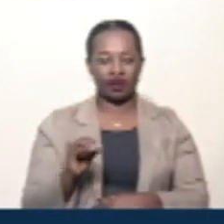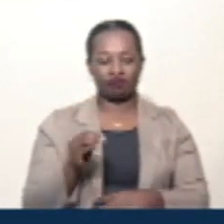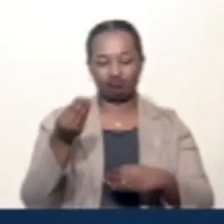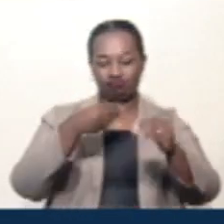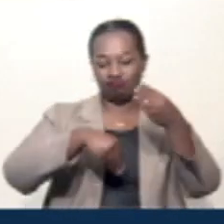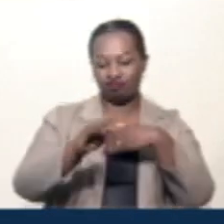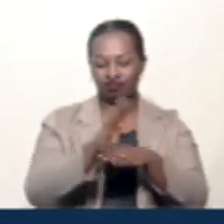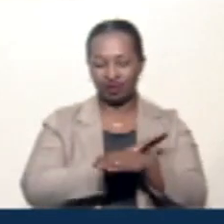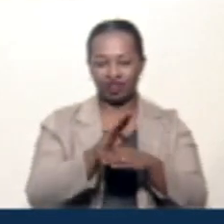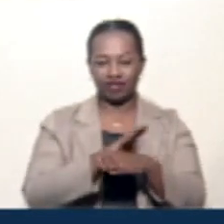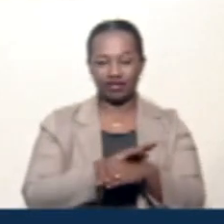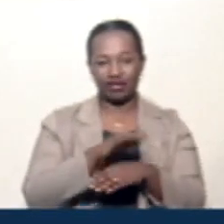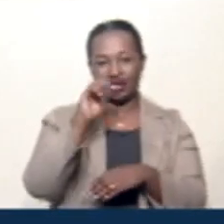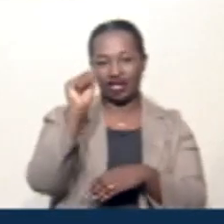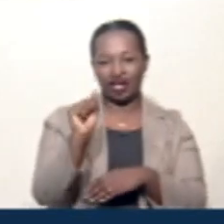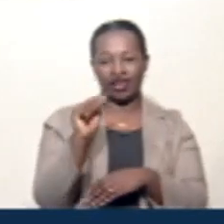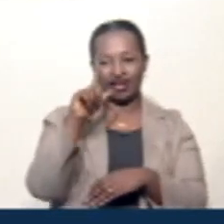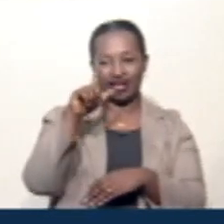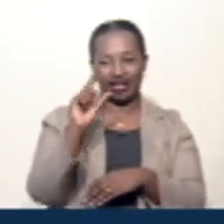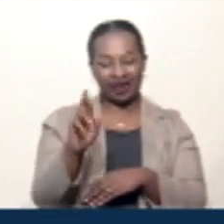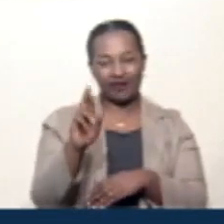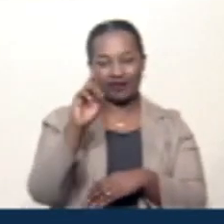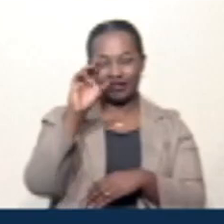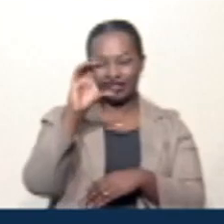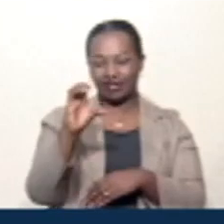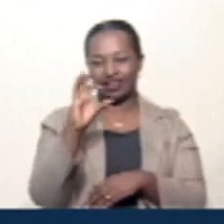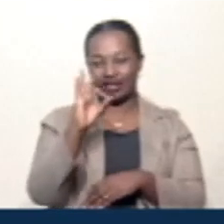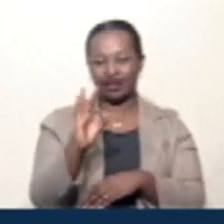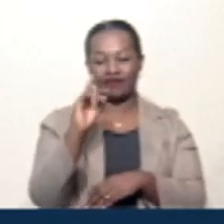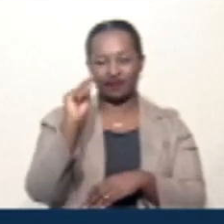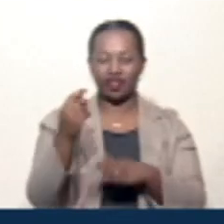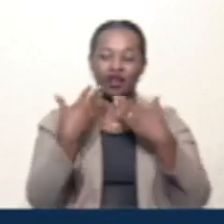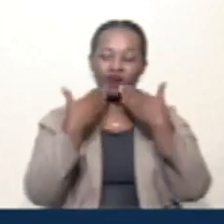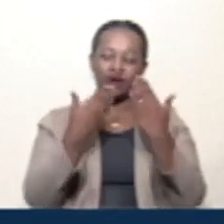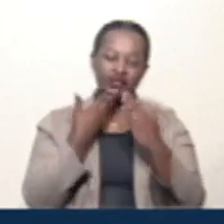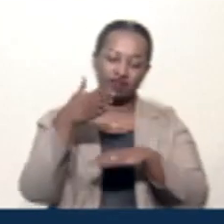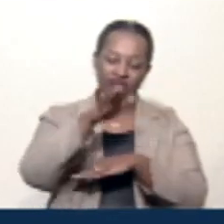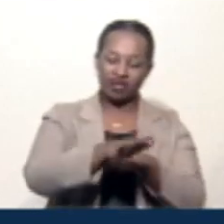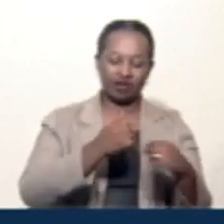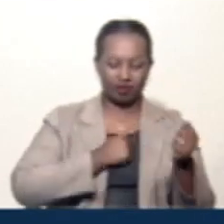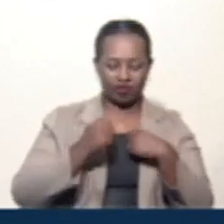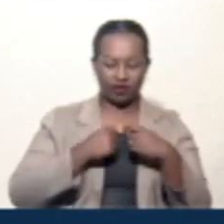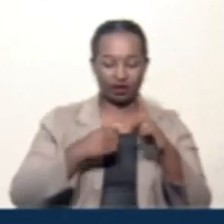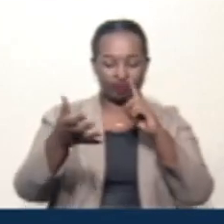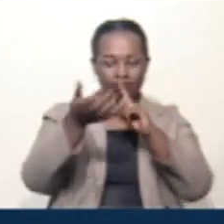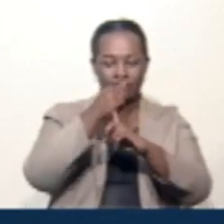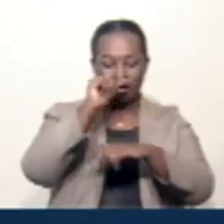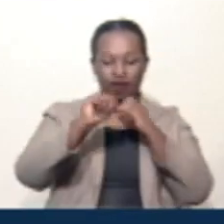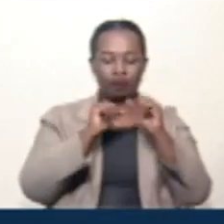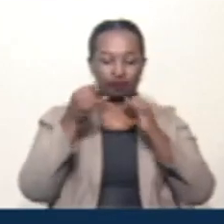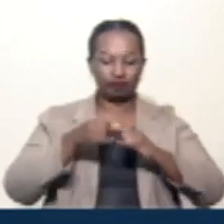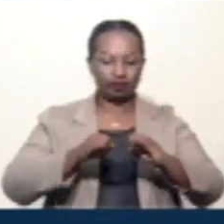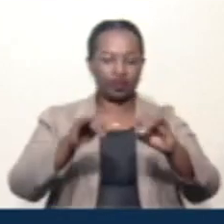Africa AFCFTA mu magambo ahinnye bwashimye intambwe u Rwanda rumaze gutera mu bijyanye n'ishyirwa mu bikorwa